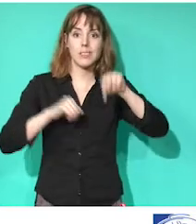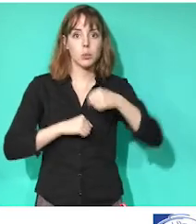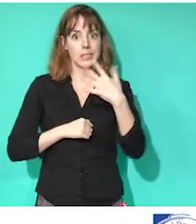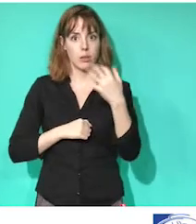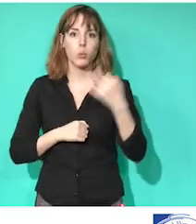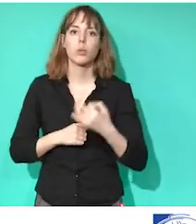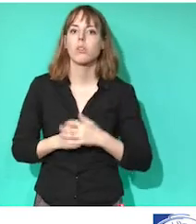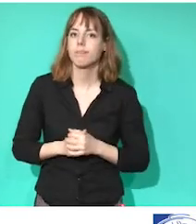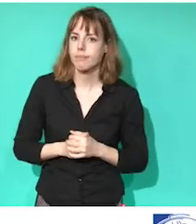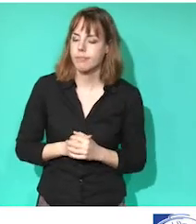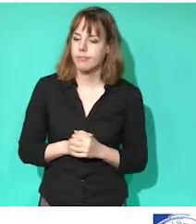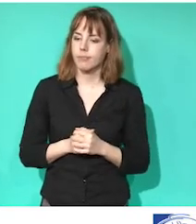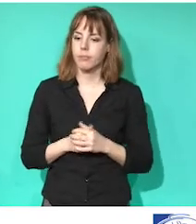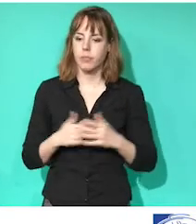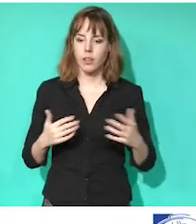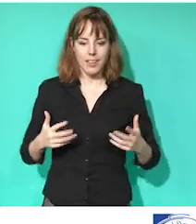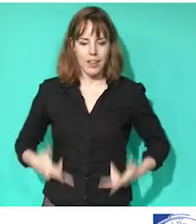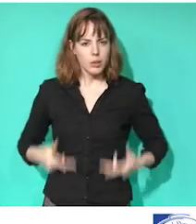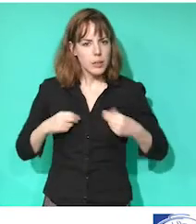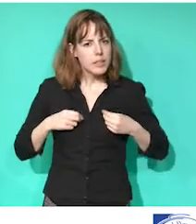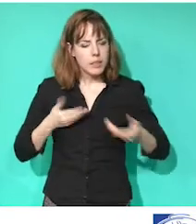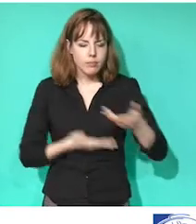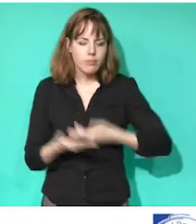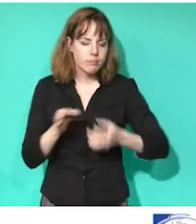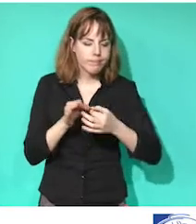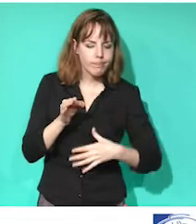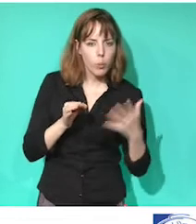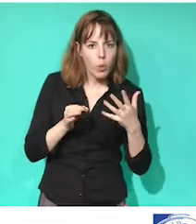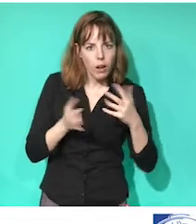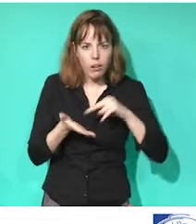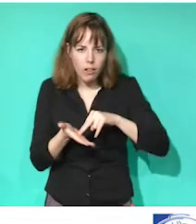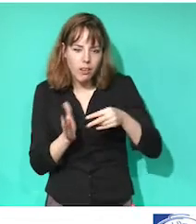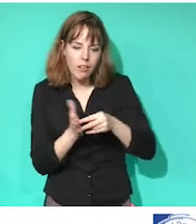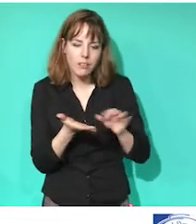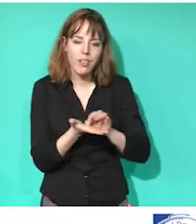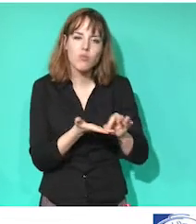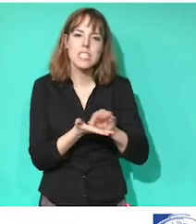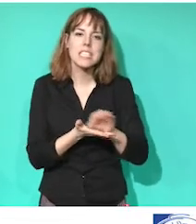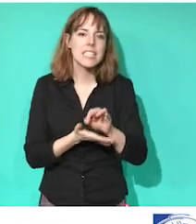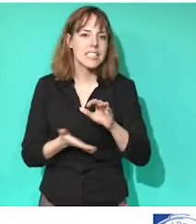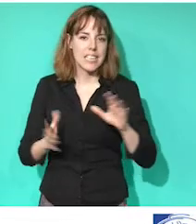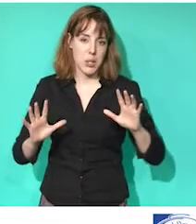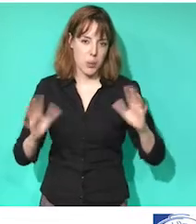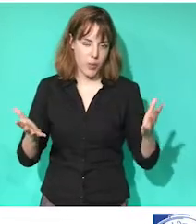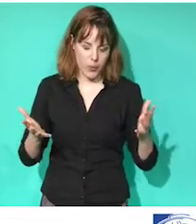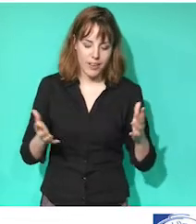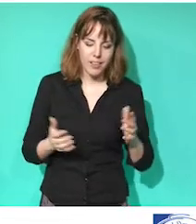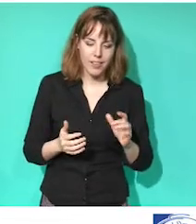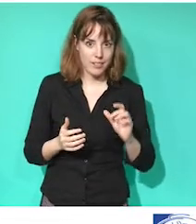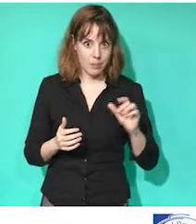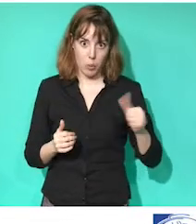cet atelier, c'était beaucoup d'astuces, beaucoup de techniques, notamment de commencer déjà